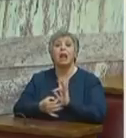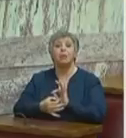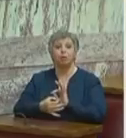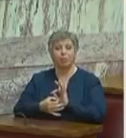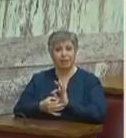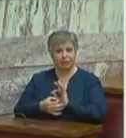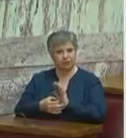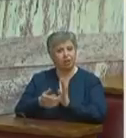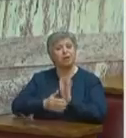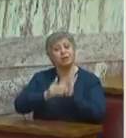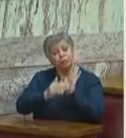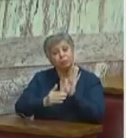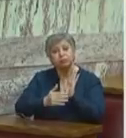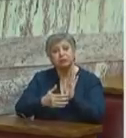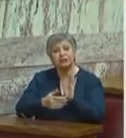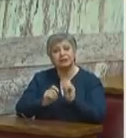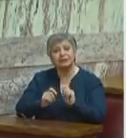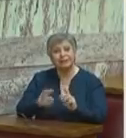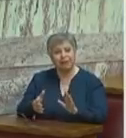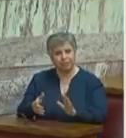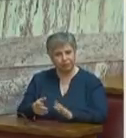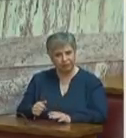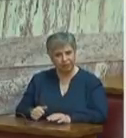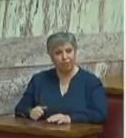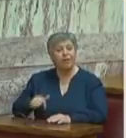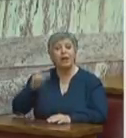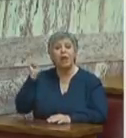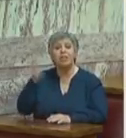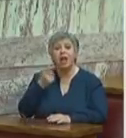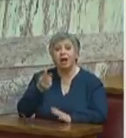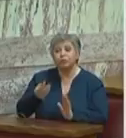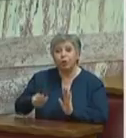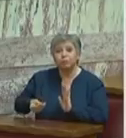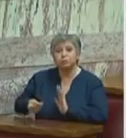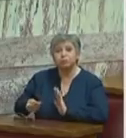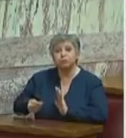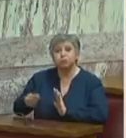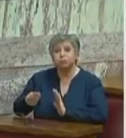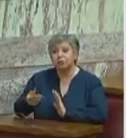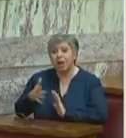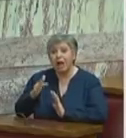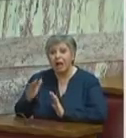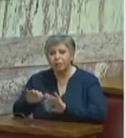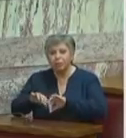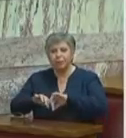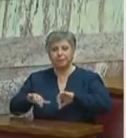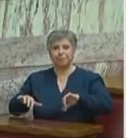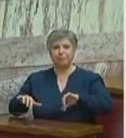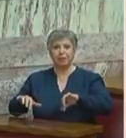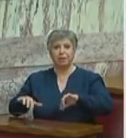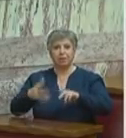απλό. Η αποσύνδεση της δωροδοκίας από τα καθήκοντα του Υπουργού αποσυνδέει την